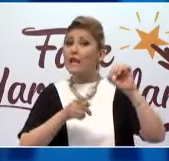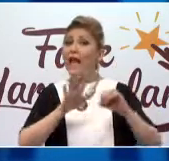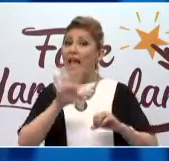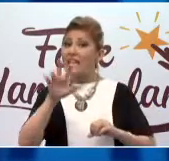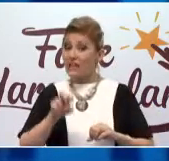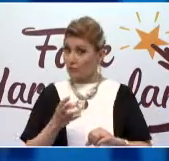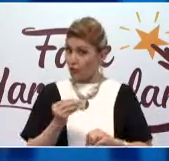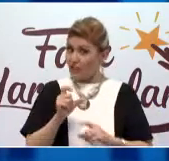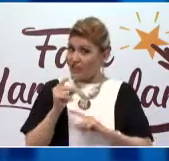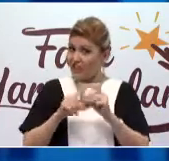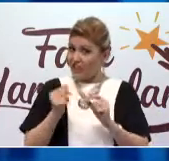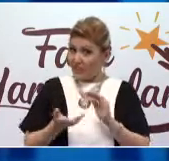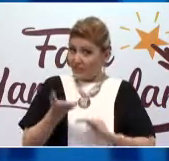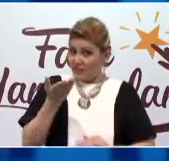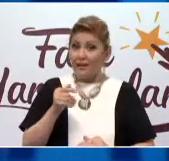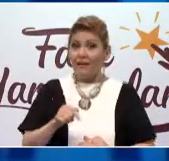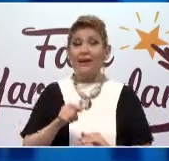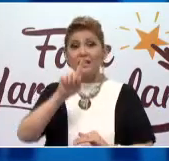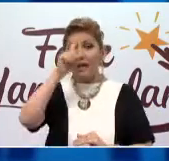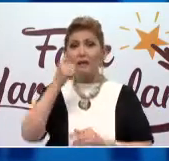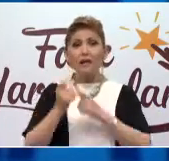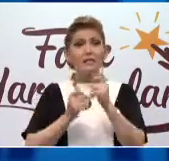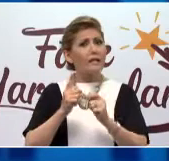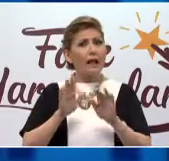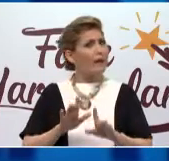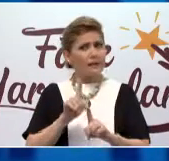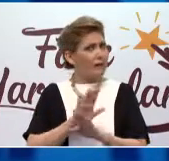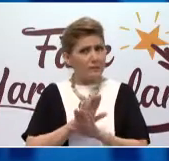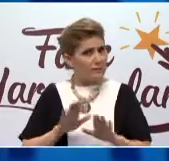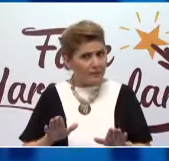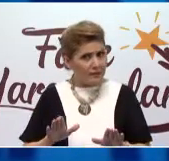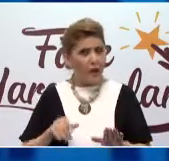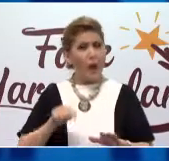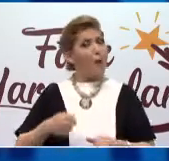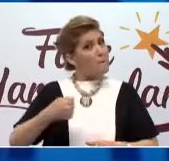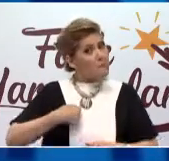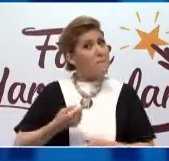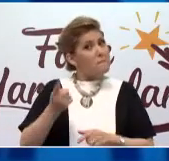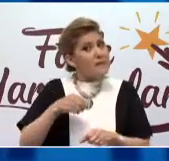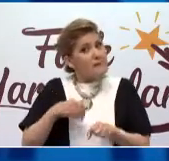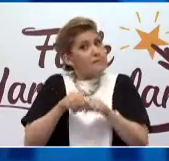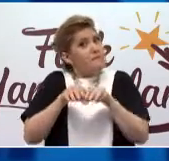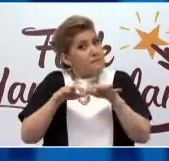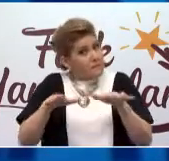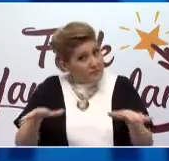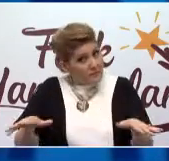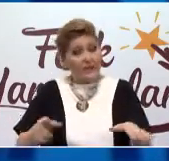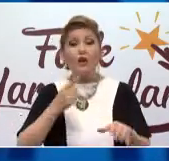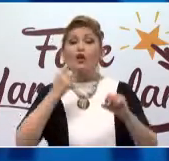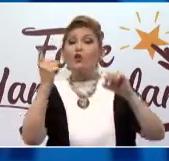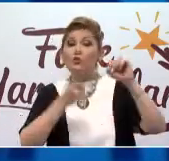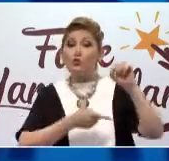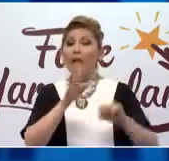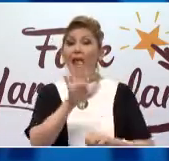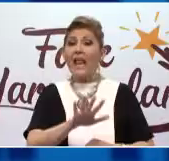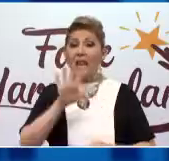çok ciddi bir rakam. Sadece devam etmekle kalmamışlar yaptıkları işe. Ben bir de yaygınlaştırmışlar.